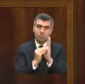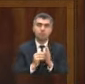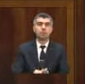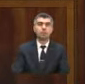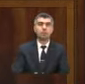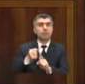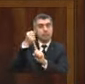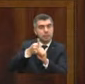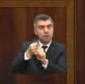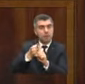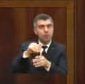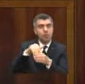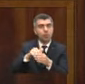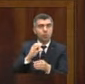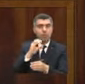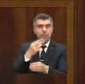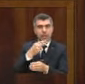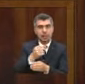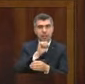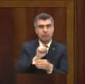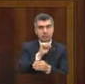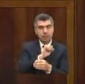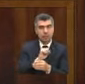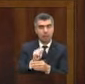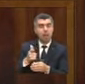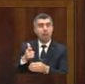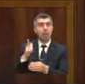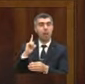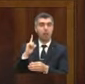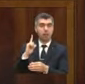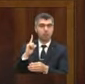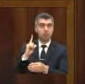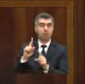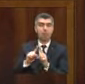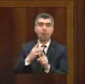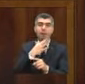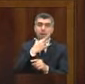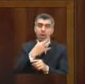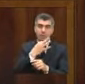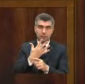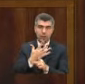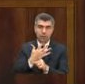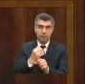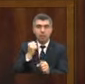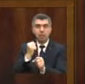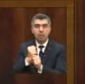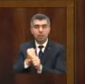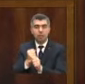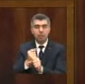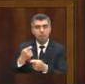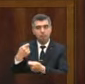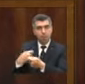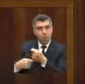قام صندوق الوطني للضمان الاجتماعي بإصدار بلاغ أمس بتيسير تسجيل المهنيين